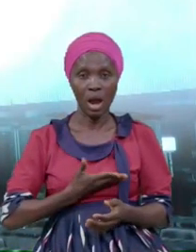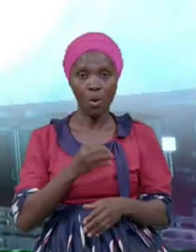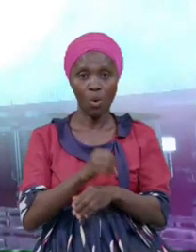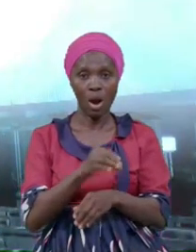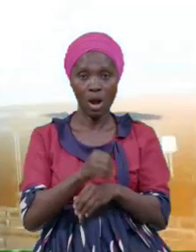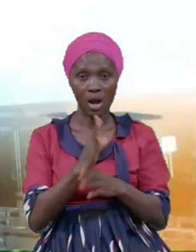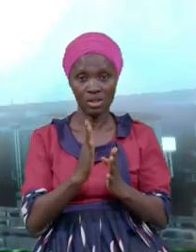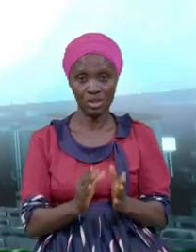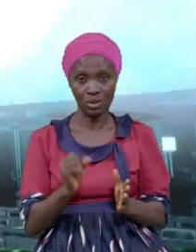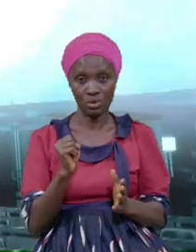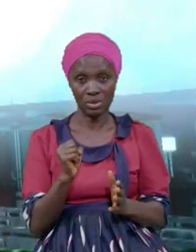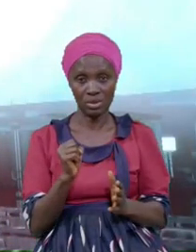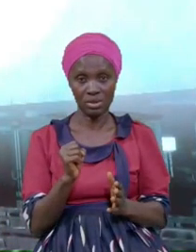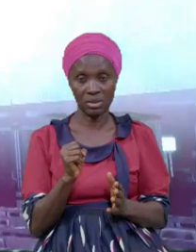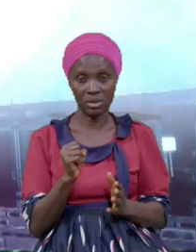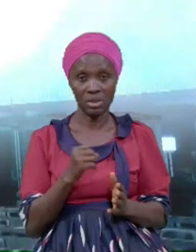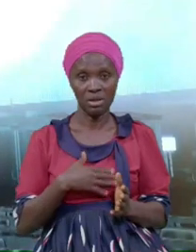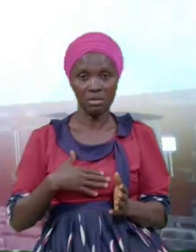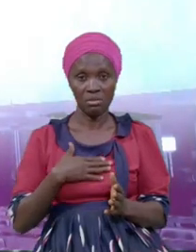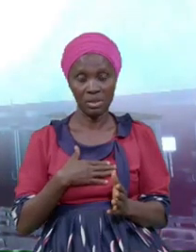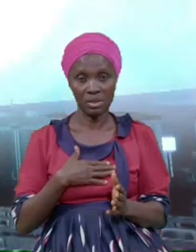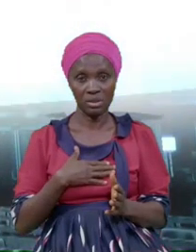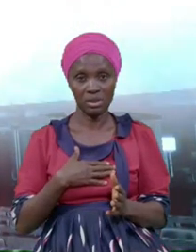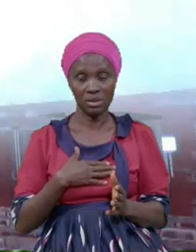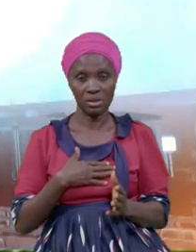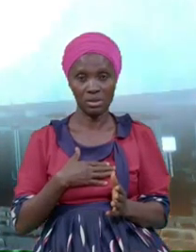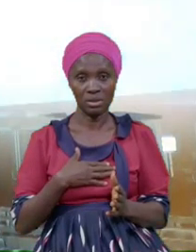le programme vous sera donné dans vos différentes nations.